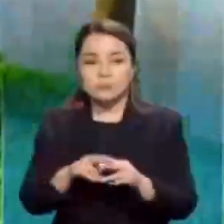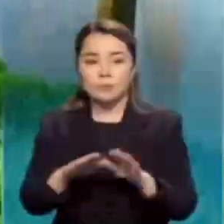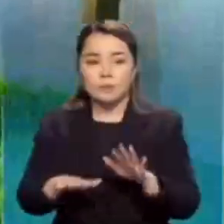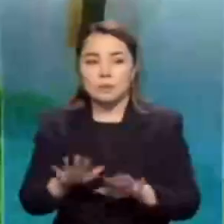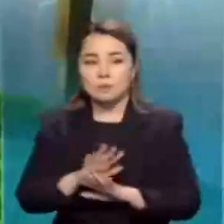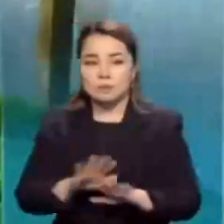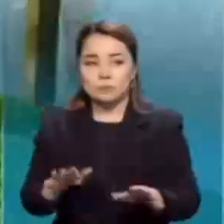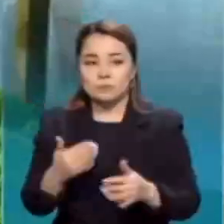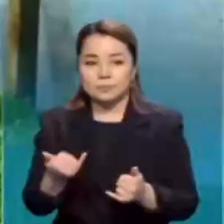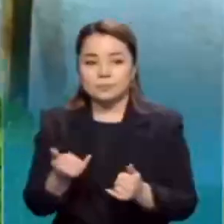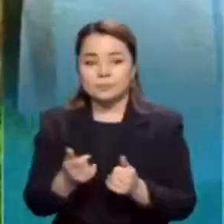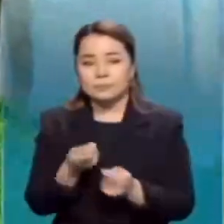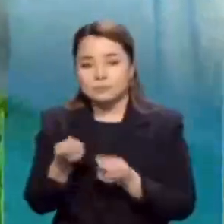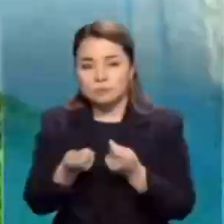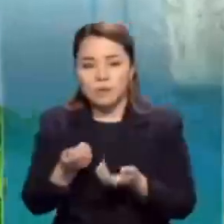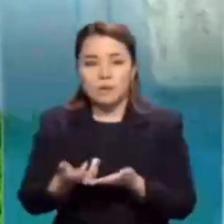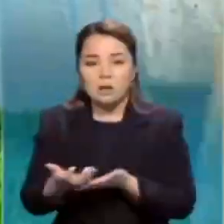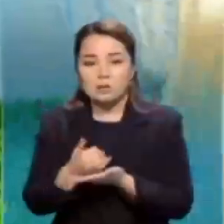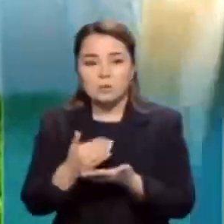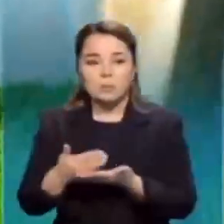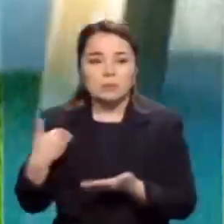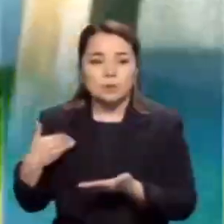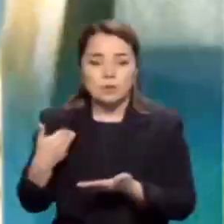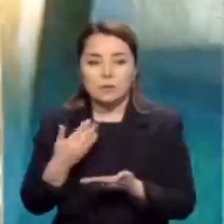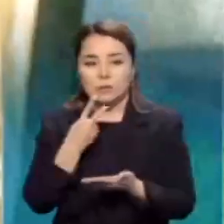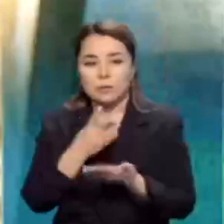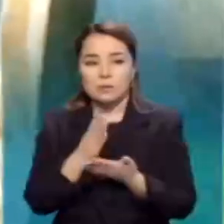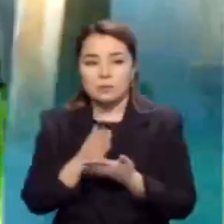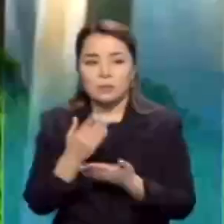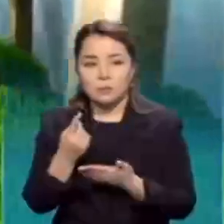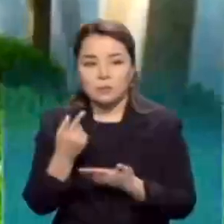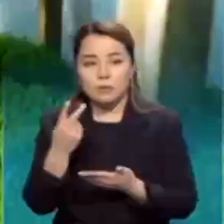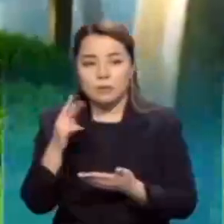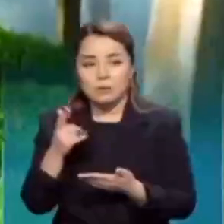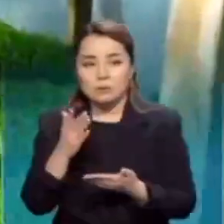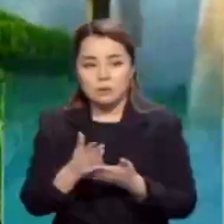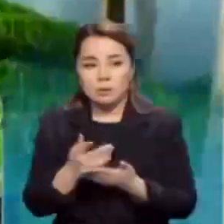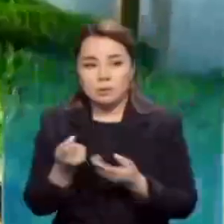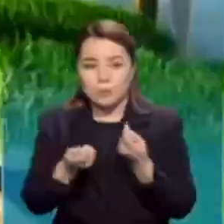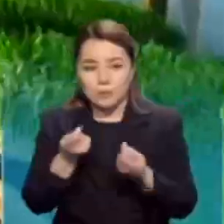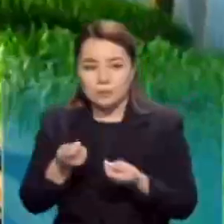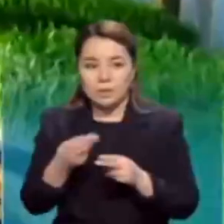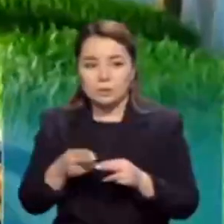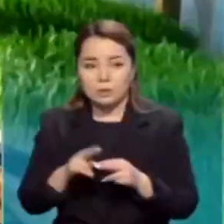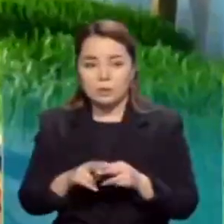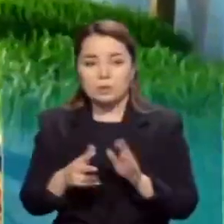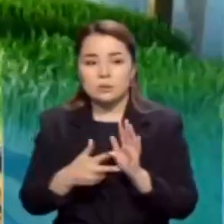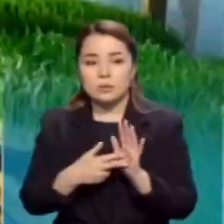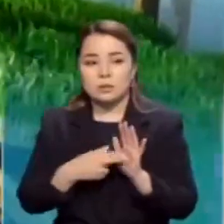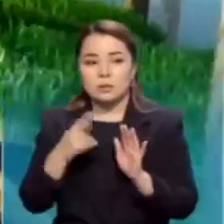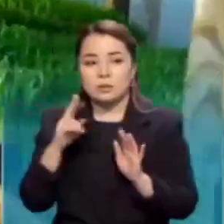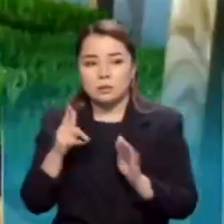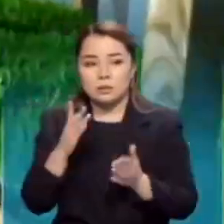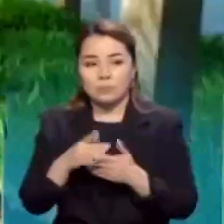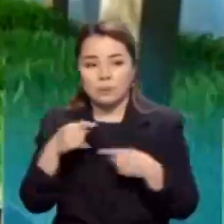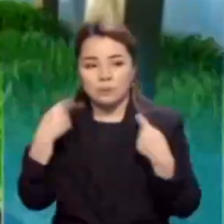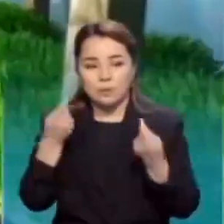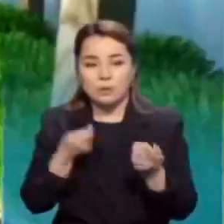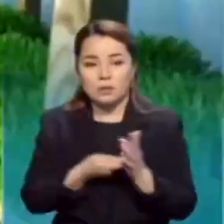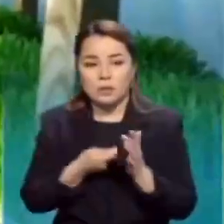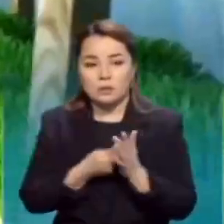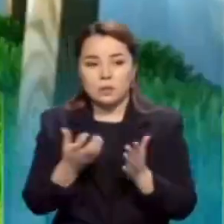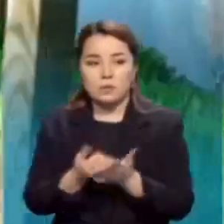емес, арпадан алынған құнарлы шөп. Мәселен, бір келі дәннен осындай 8 келі мал азығын алуға